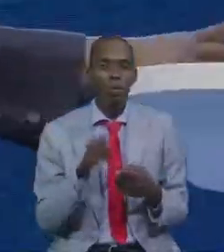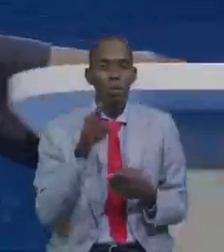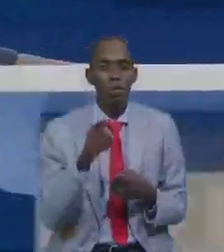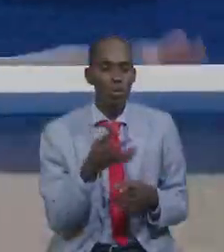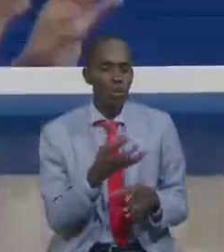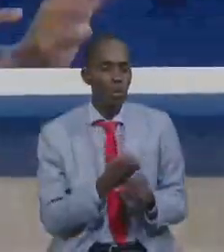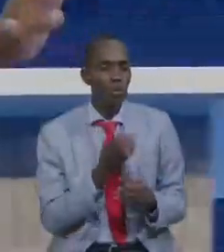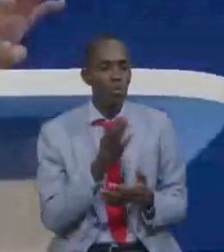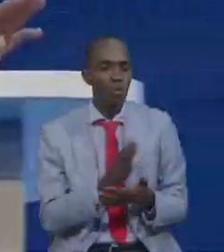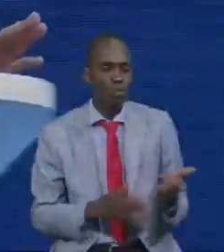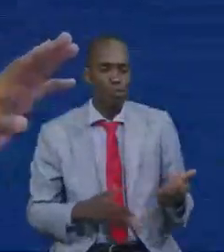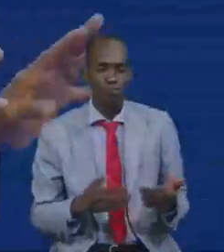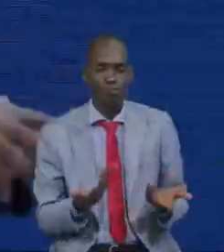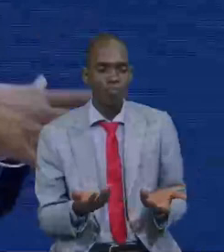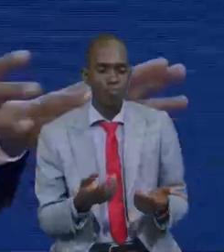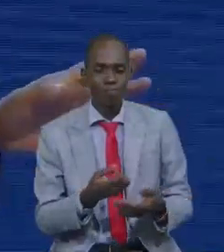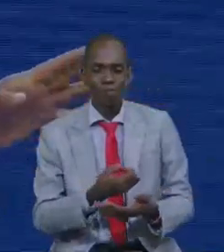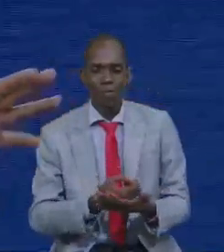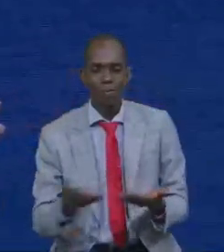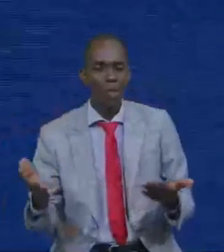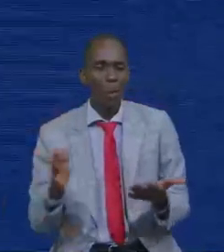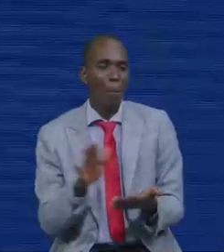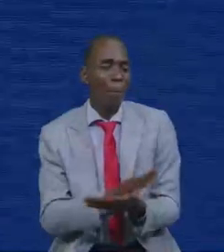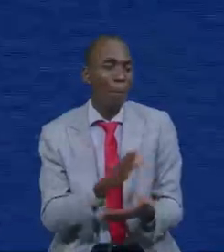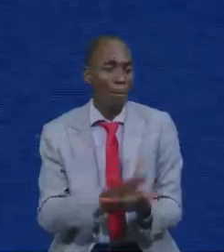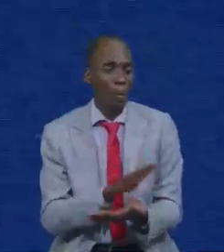Quand tu prends des bouts de papier